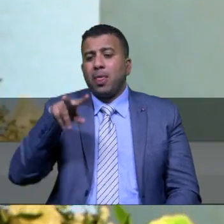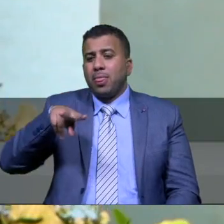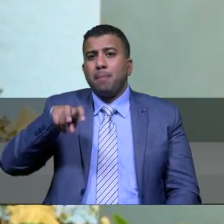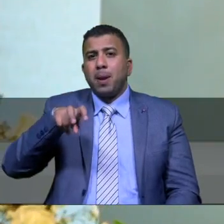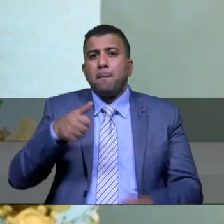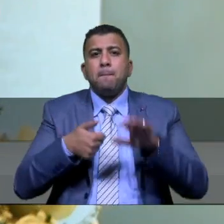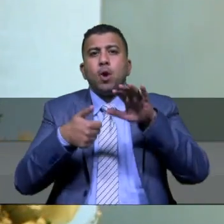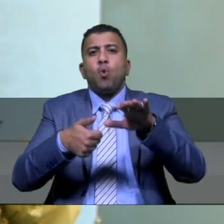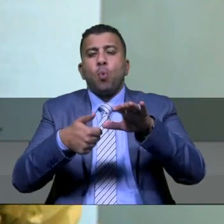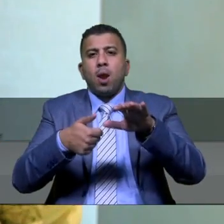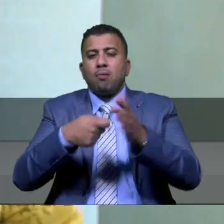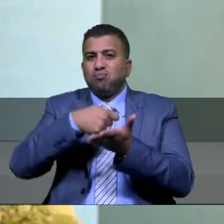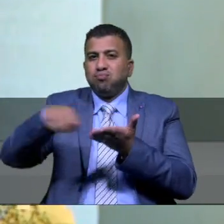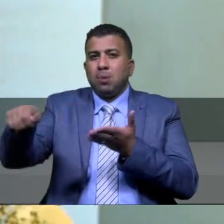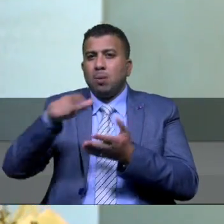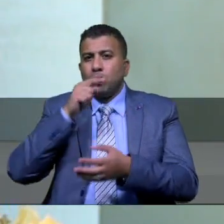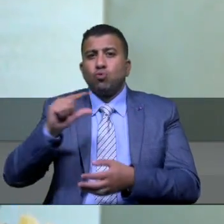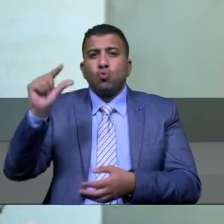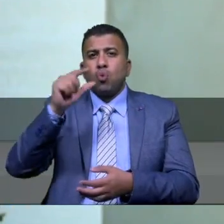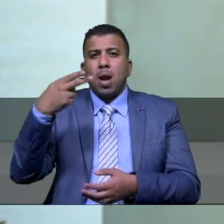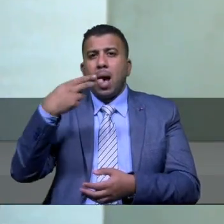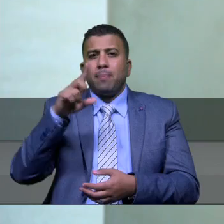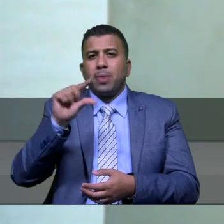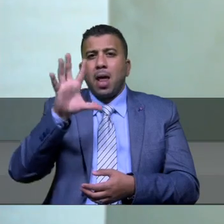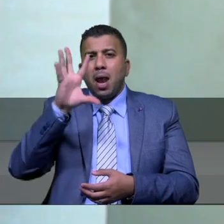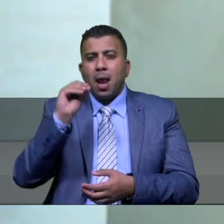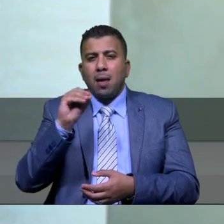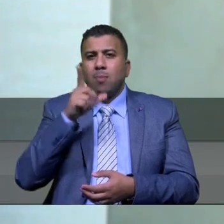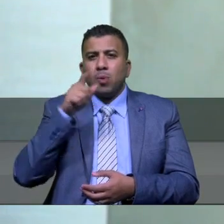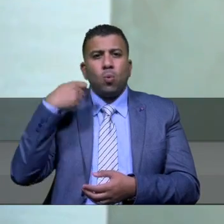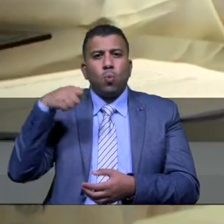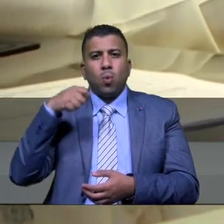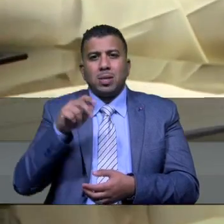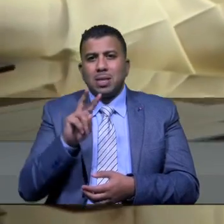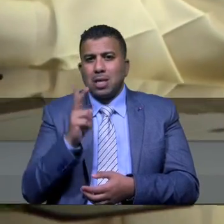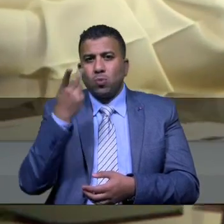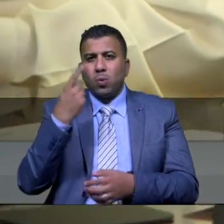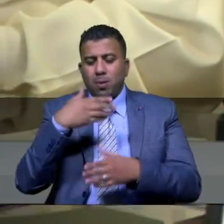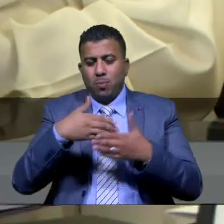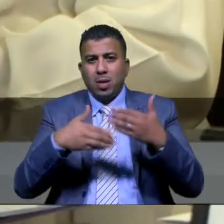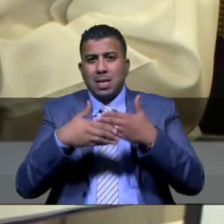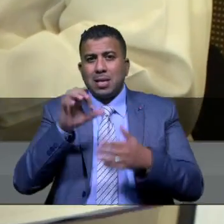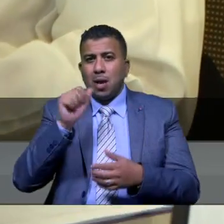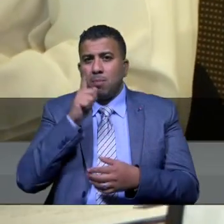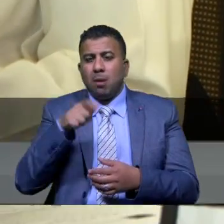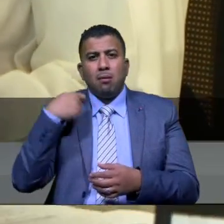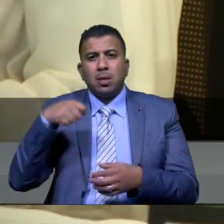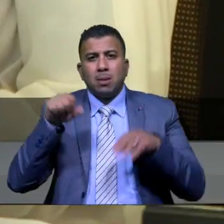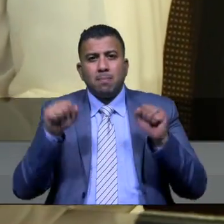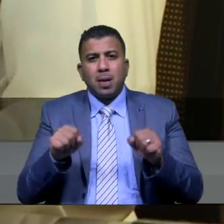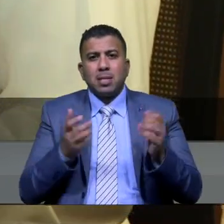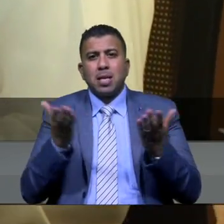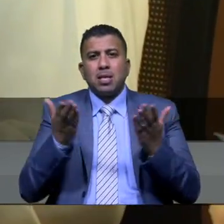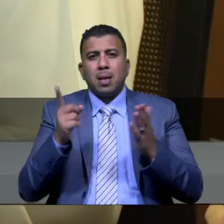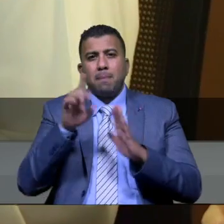مليون درهم. وأكد معالي الدكتور عبد الله بن محمد بالحيف النعيمي وزير تطوير البنية التحتية رئيس مجلس إدارة برنامج